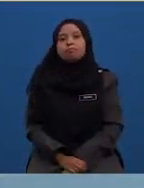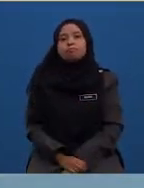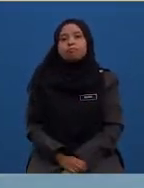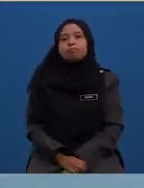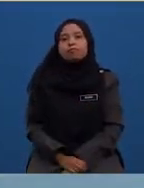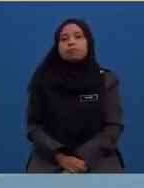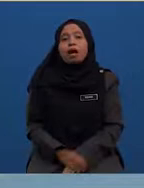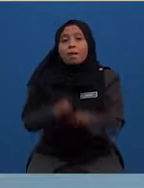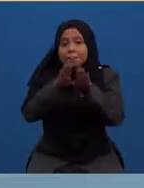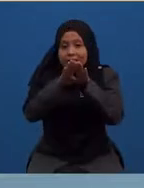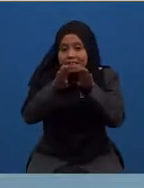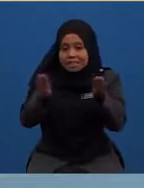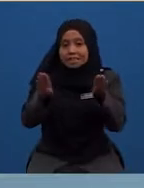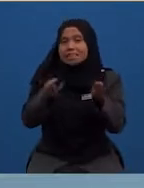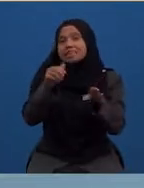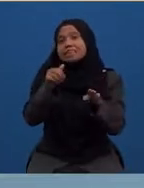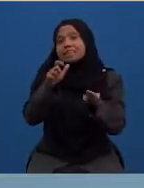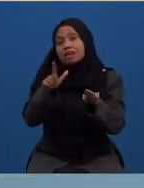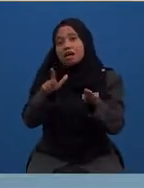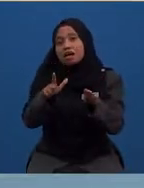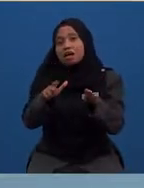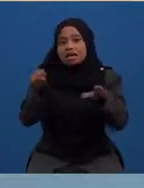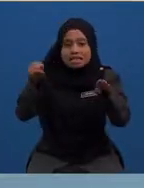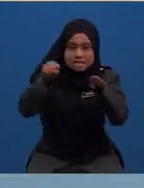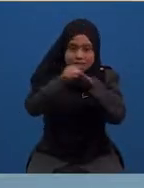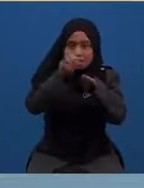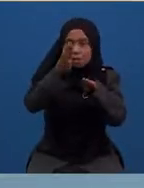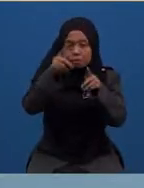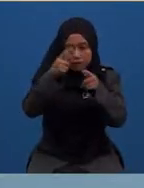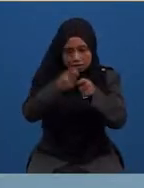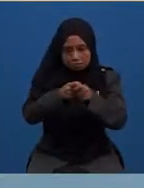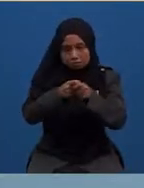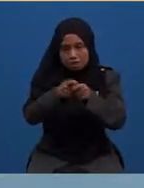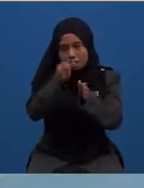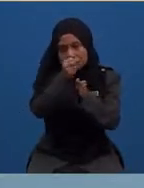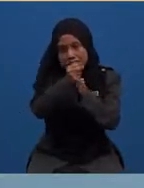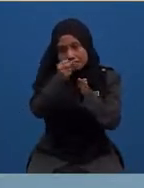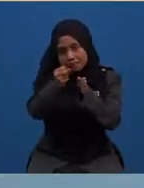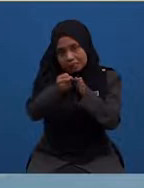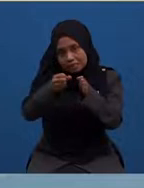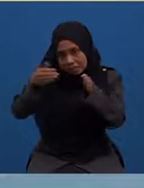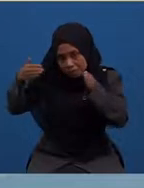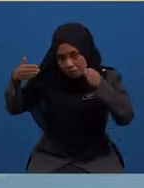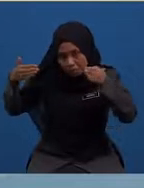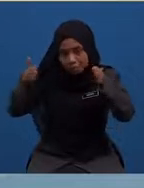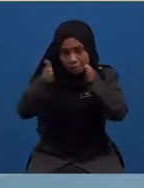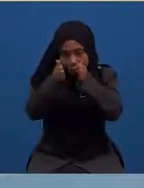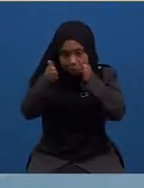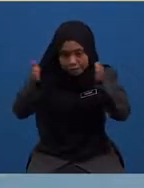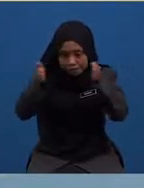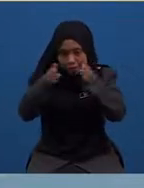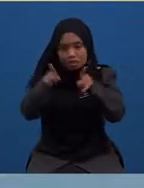Oh, perbezaannya ialah segi empat tepat, sisi bertentangannya adalah sama